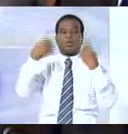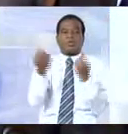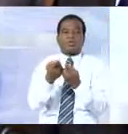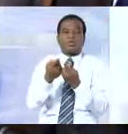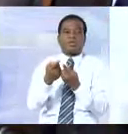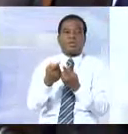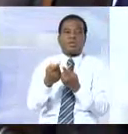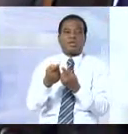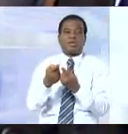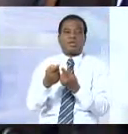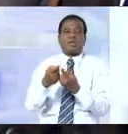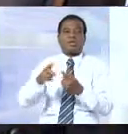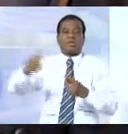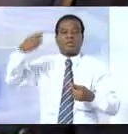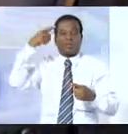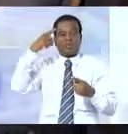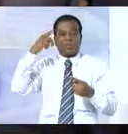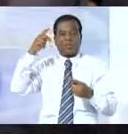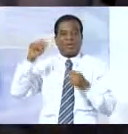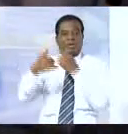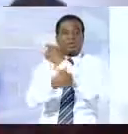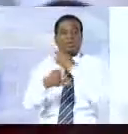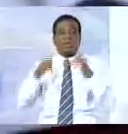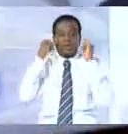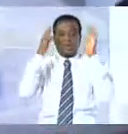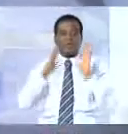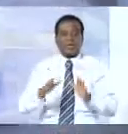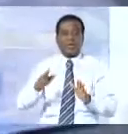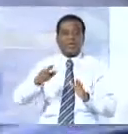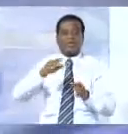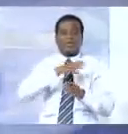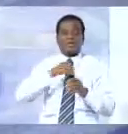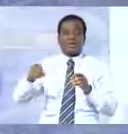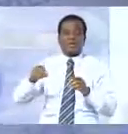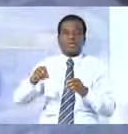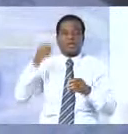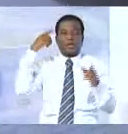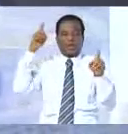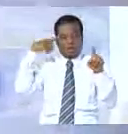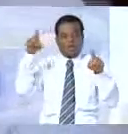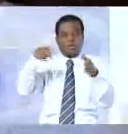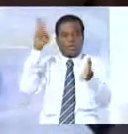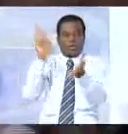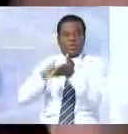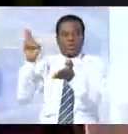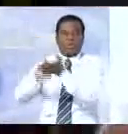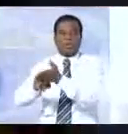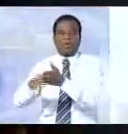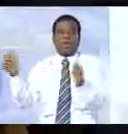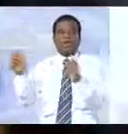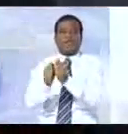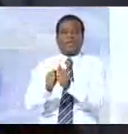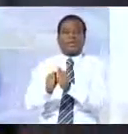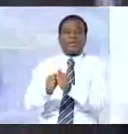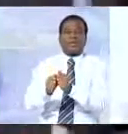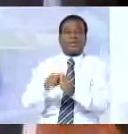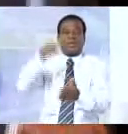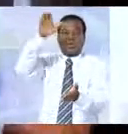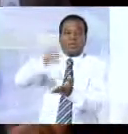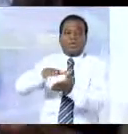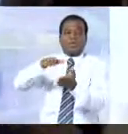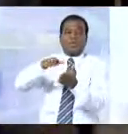Bolloré. L'État ivoirien vient ainsi d'aménager le contrat de concession pour le premier terminal à conteneurs, avec à la clé une baisse